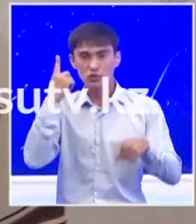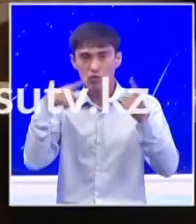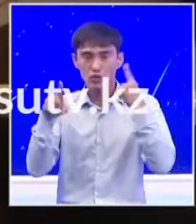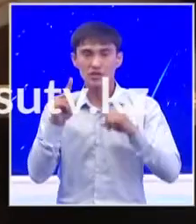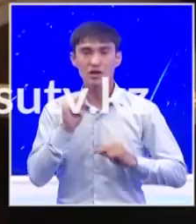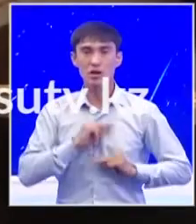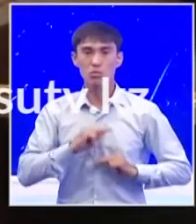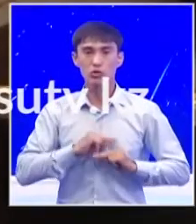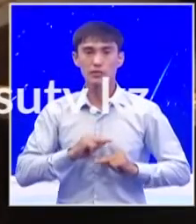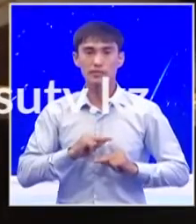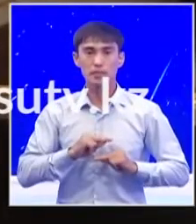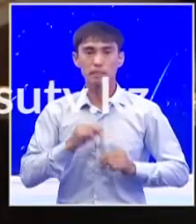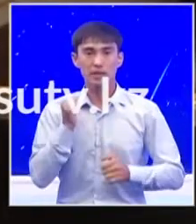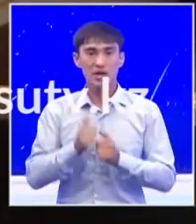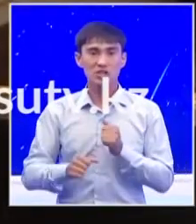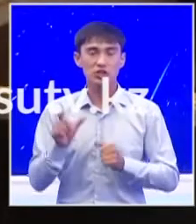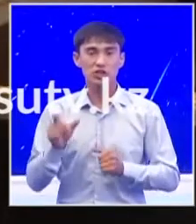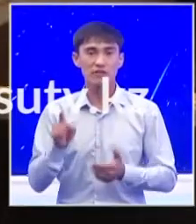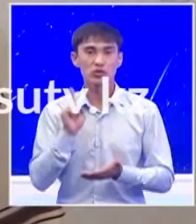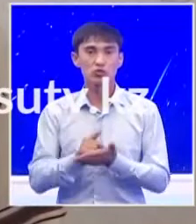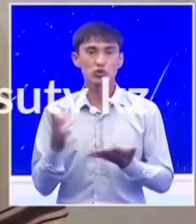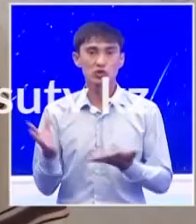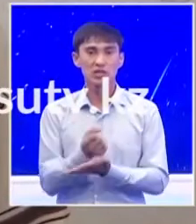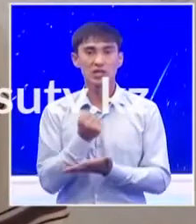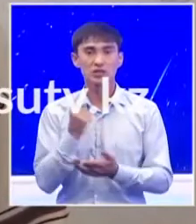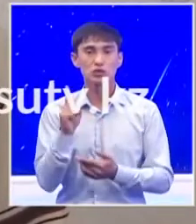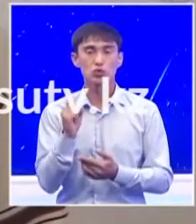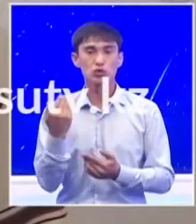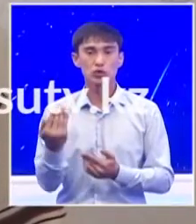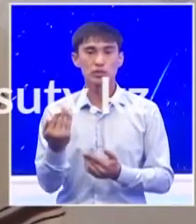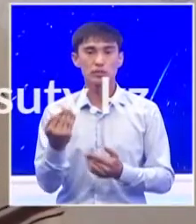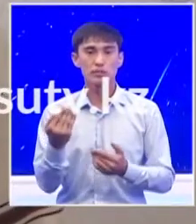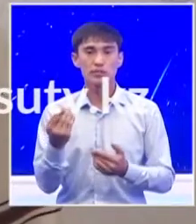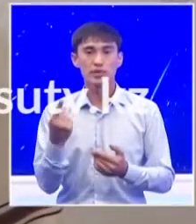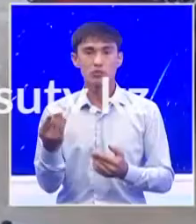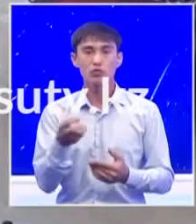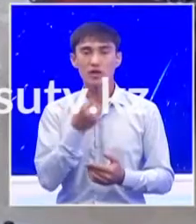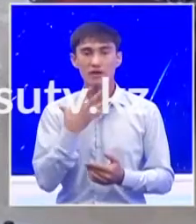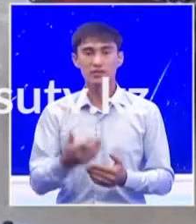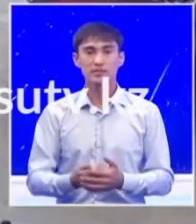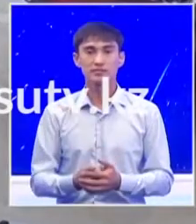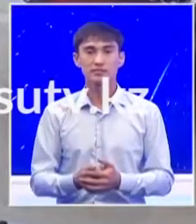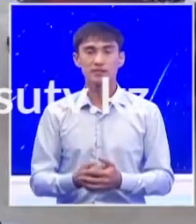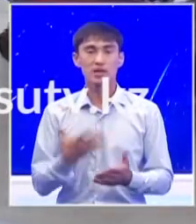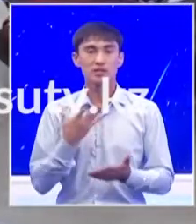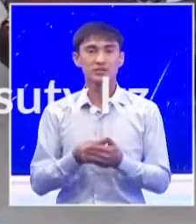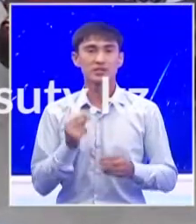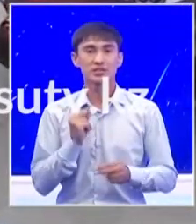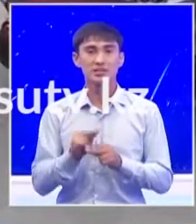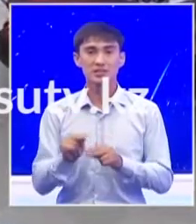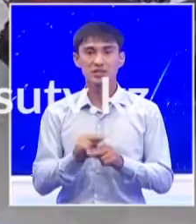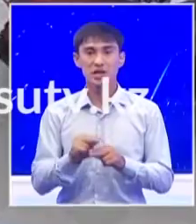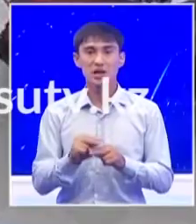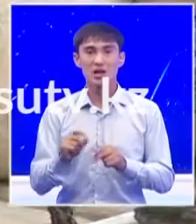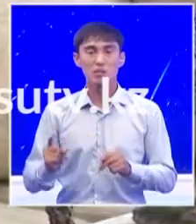работа. Думаю, что каждый человек должен найти то, что ему нравится. Свои изделия мастерица выставляет на